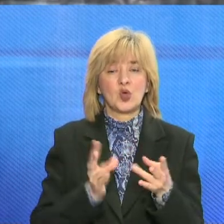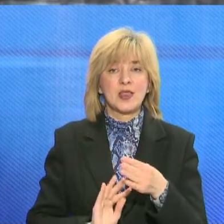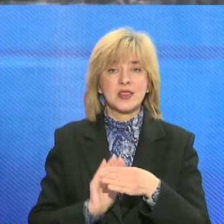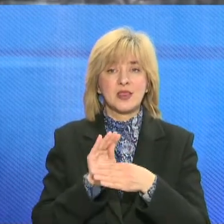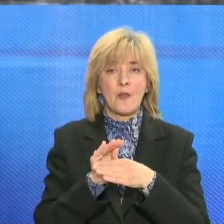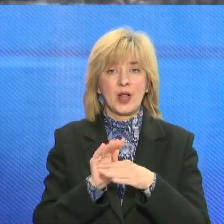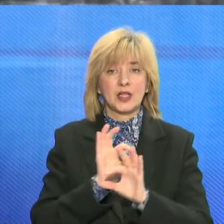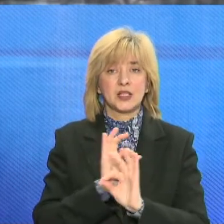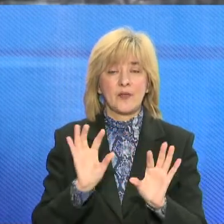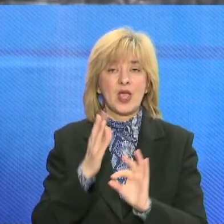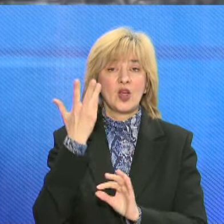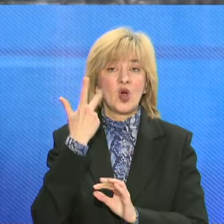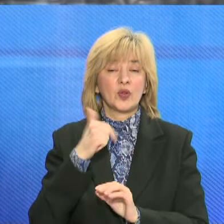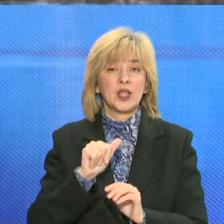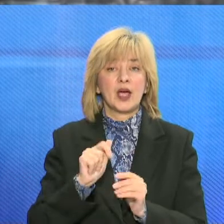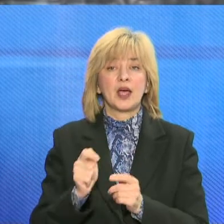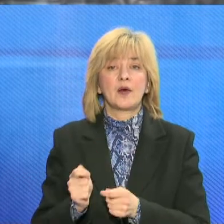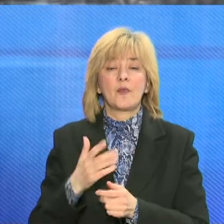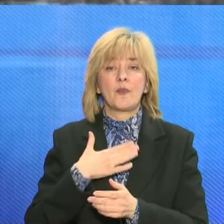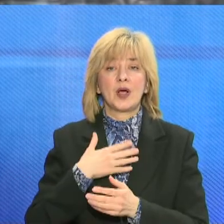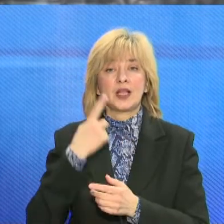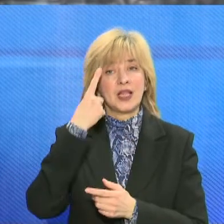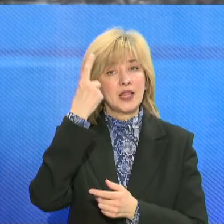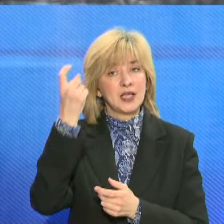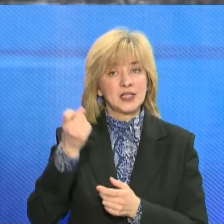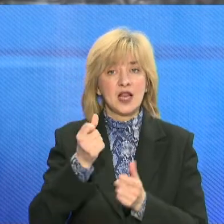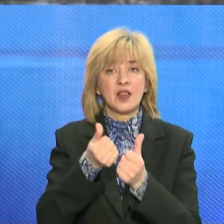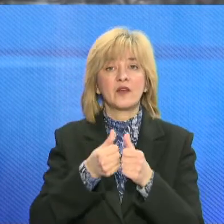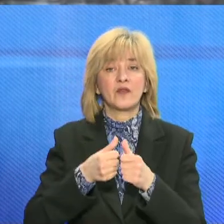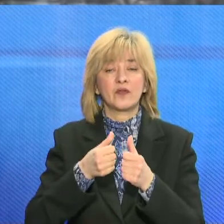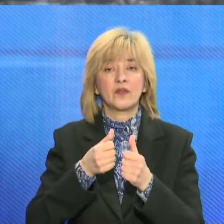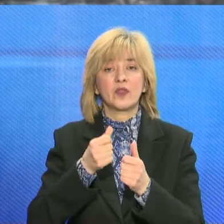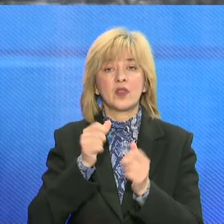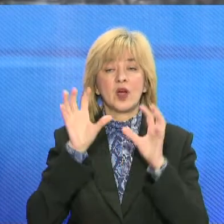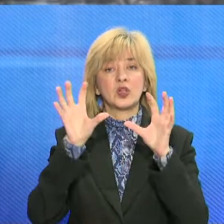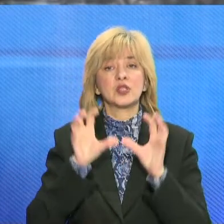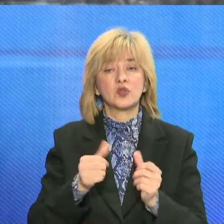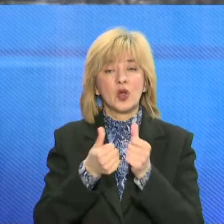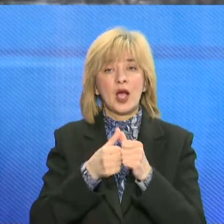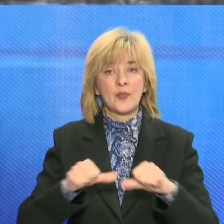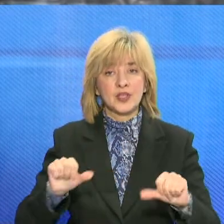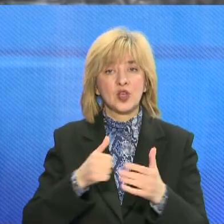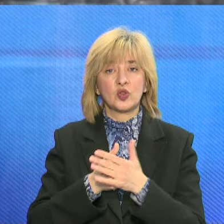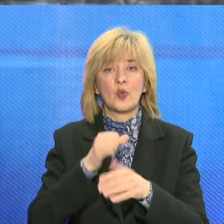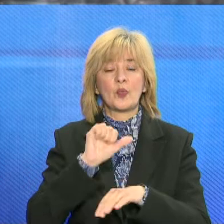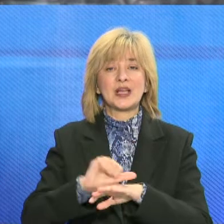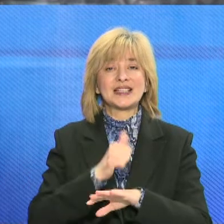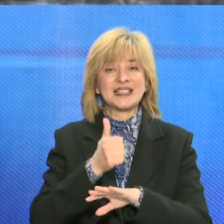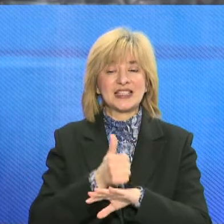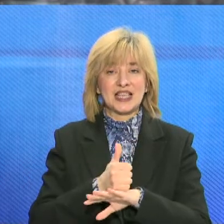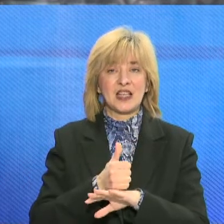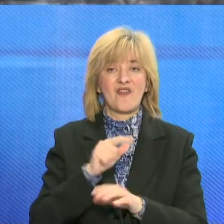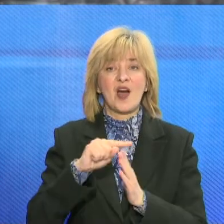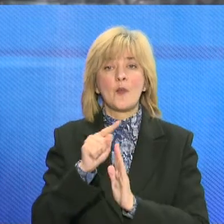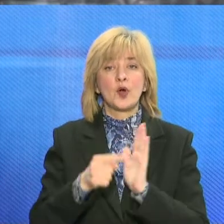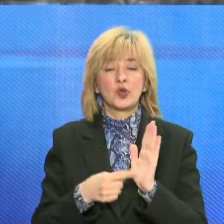мы доносили до Конституционной комиссии, до президента вот эти вот вопросы, которые возникают, вы знаете, это не было ощущение,